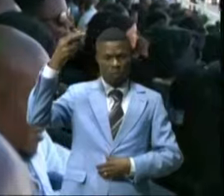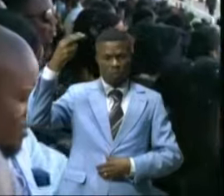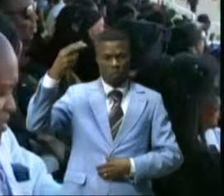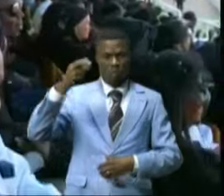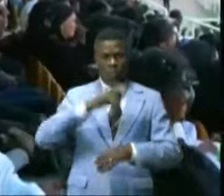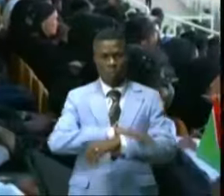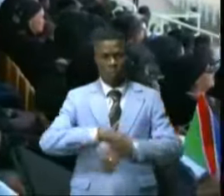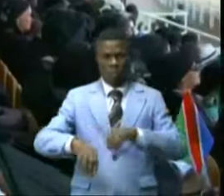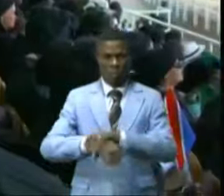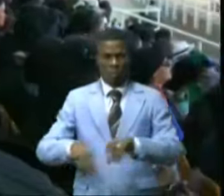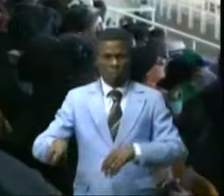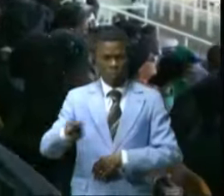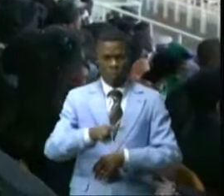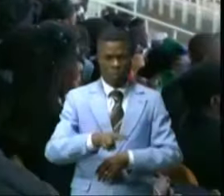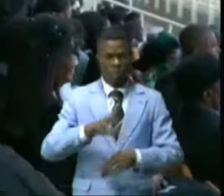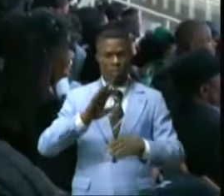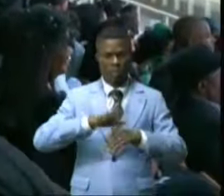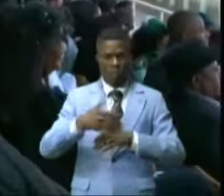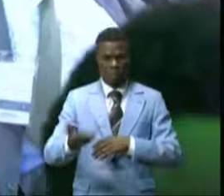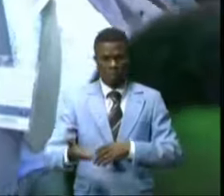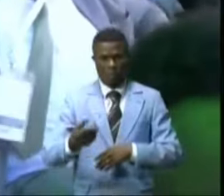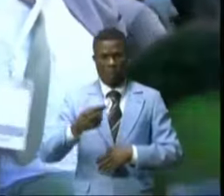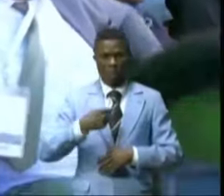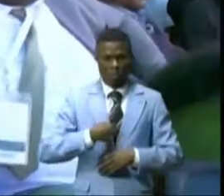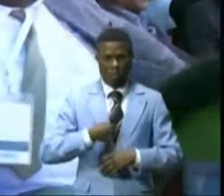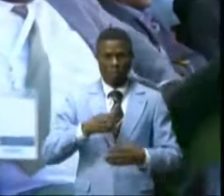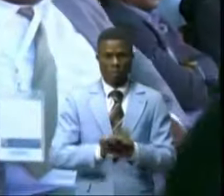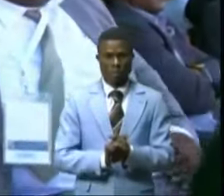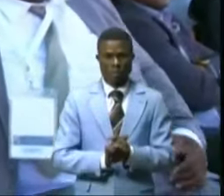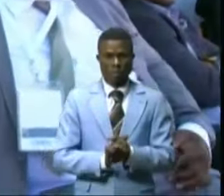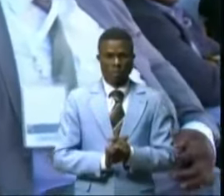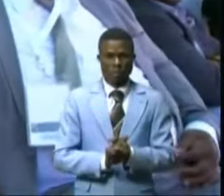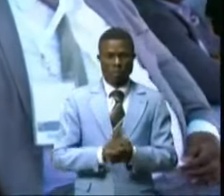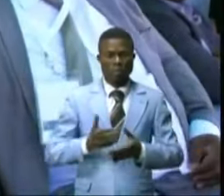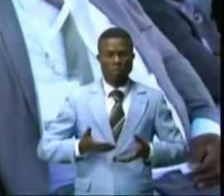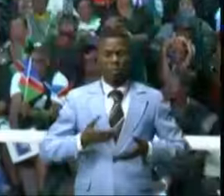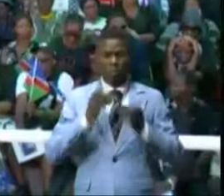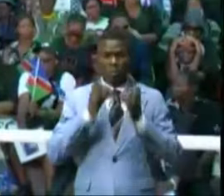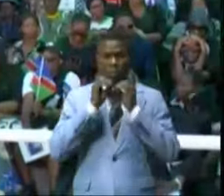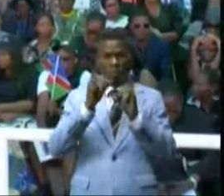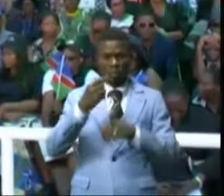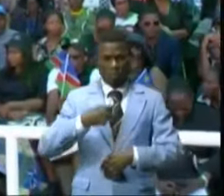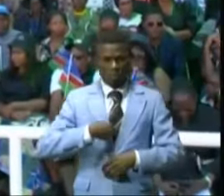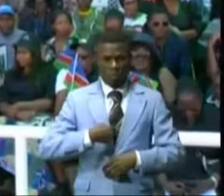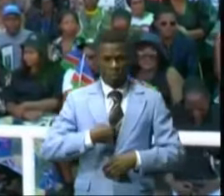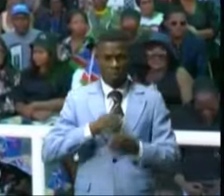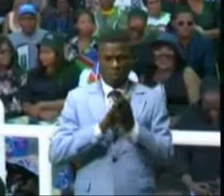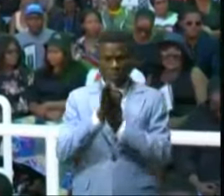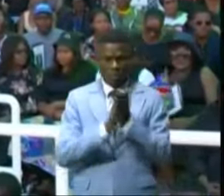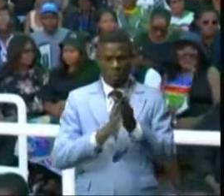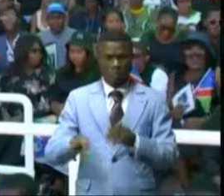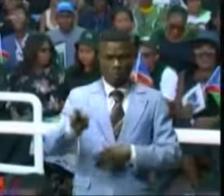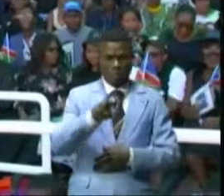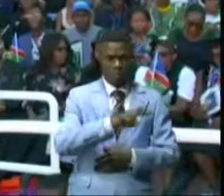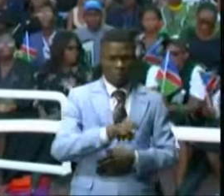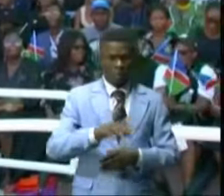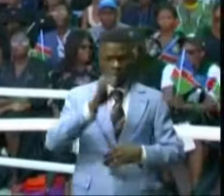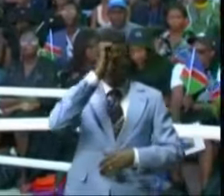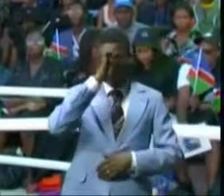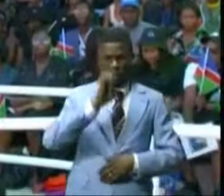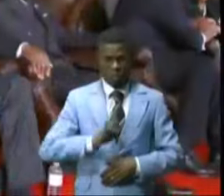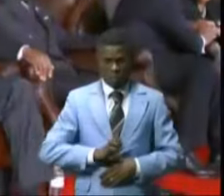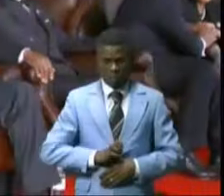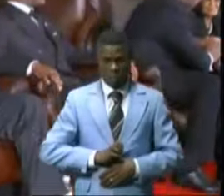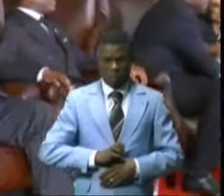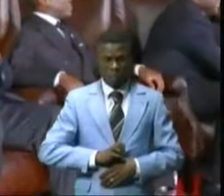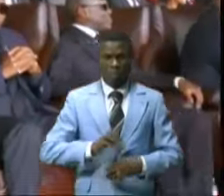consolation. Enfin, je ne saurais clore mon propos sans vous souhaiter, Excellence M. N'Golo